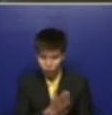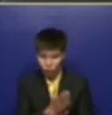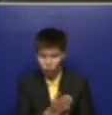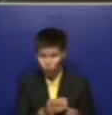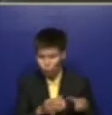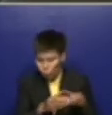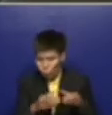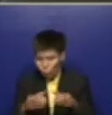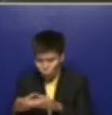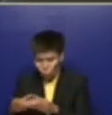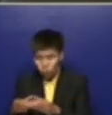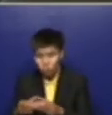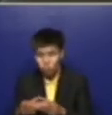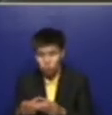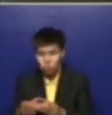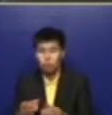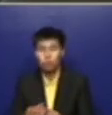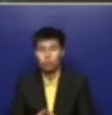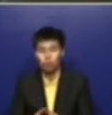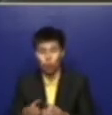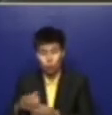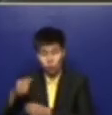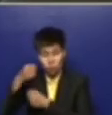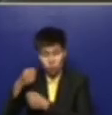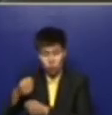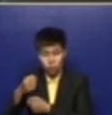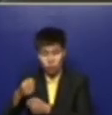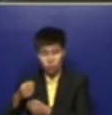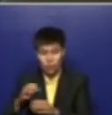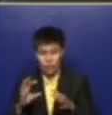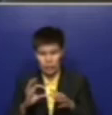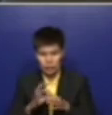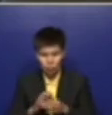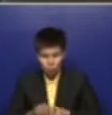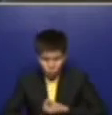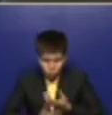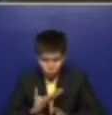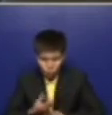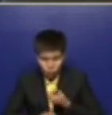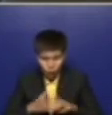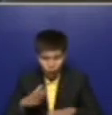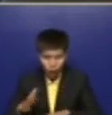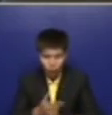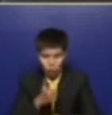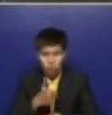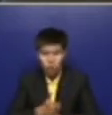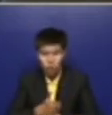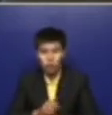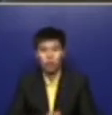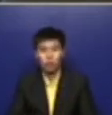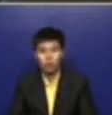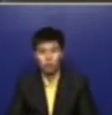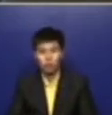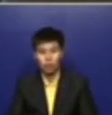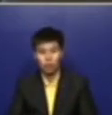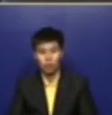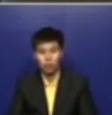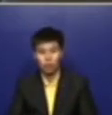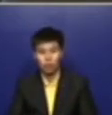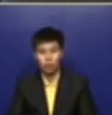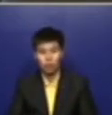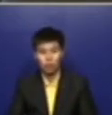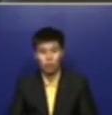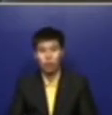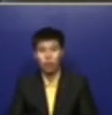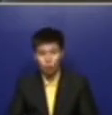ะครับการชุมนุมนั้นก็เป็นการแสดงทางการเมืองการข้อคิดเห็นทางการเมืองจะต้องไม่มีประเด็นอะไรที่ได้แอบแฝง